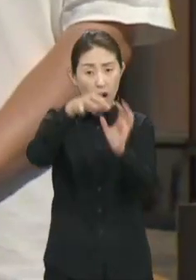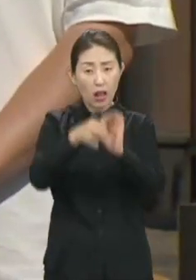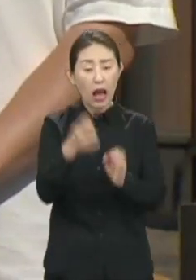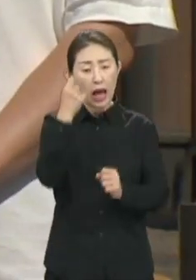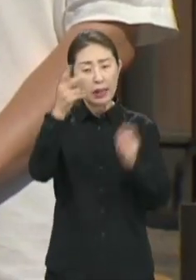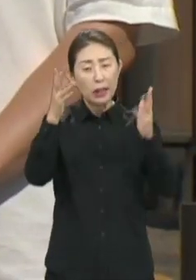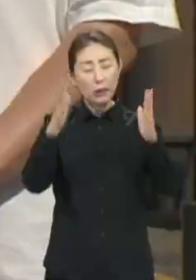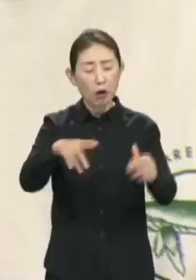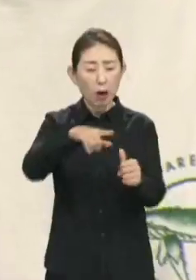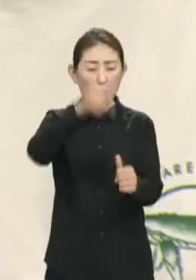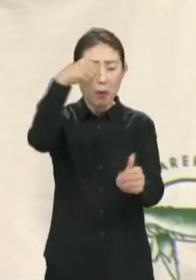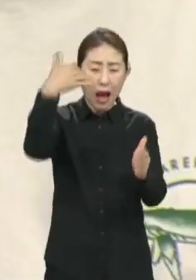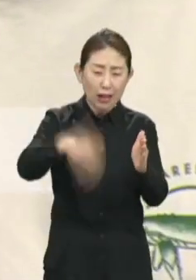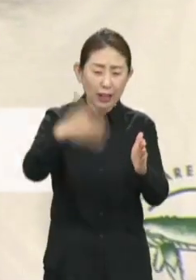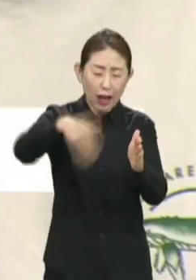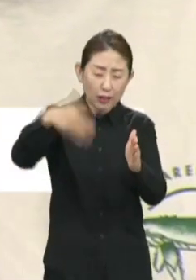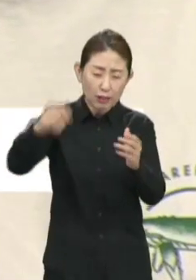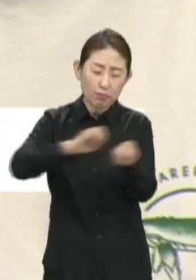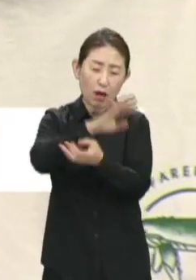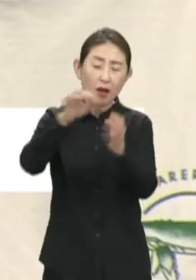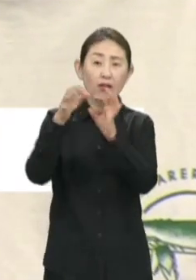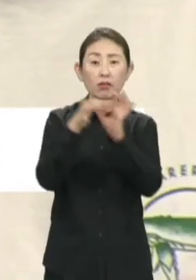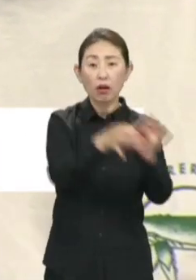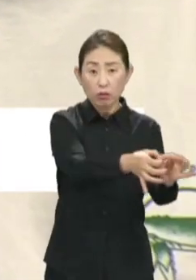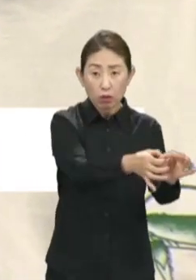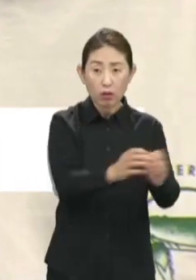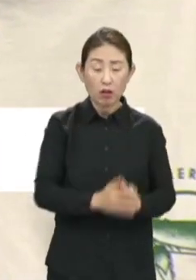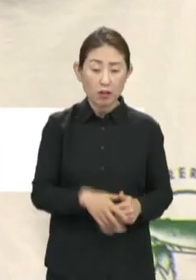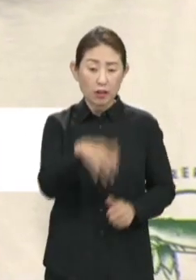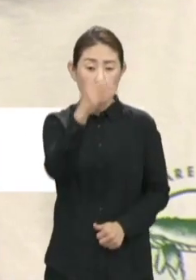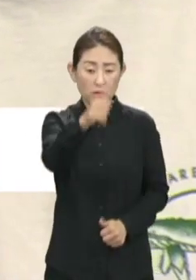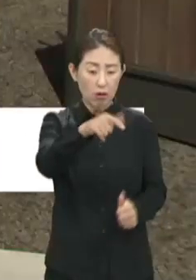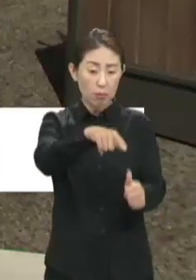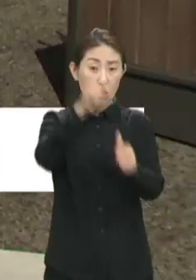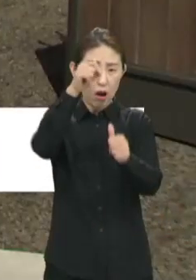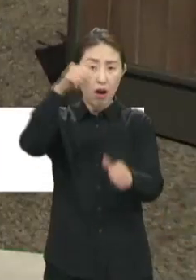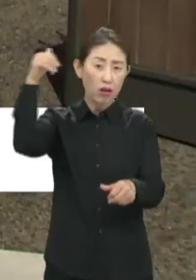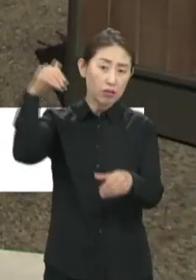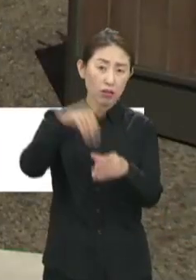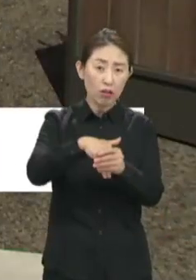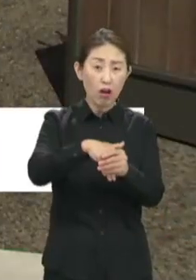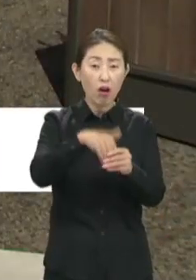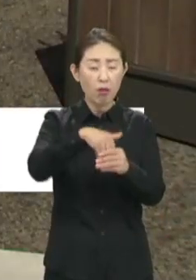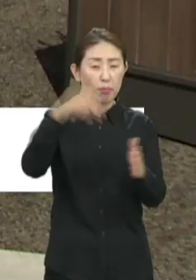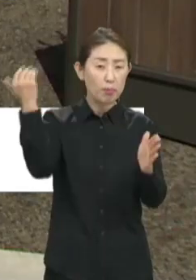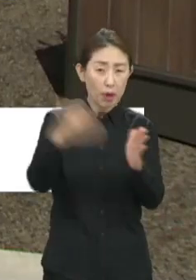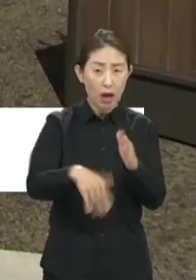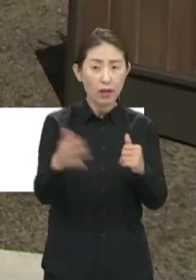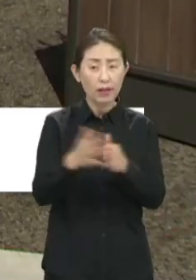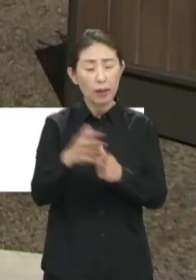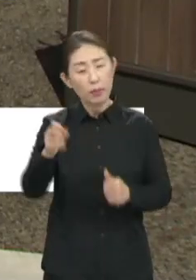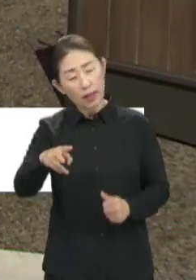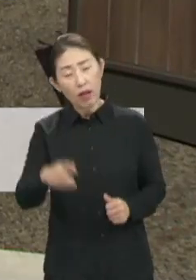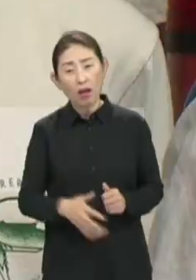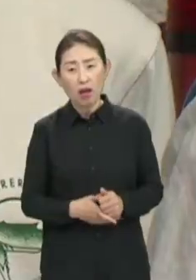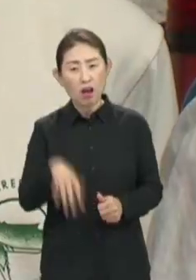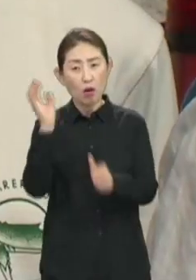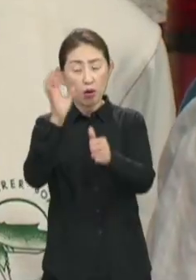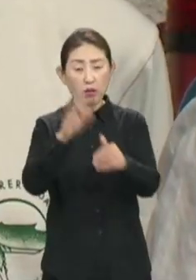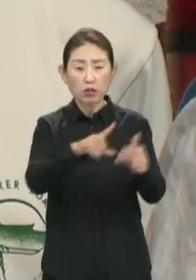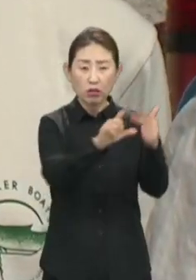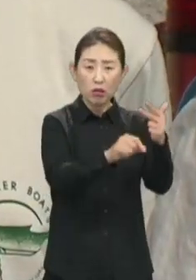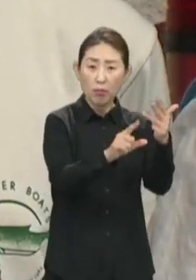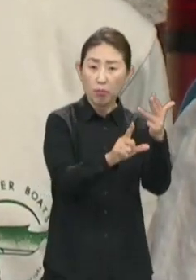반가량 파행을 겪고 있는 대덕구의회가 또다시 의장 선출에 실패하자 반발하고 나선 겁니다. 지난 7월과 8월에